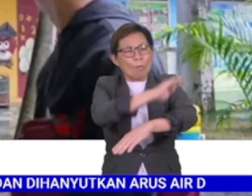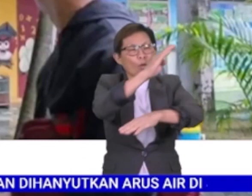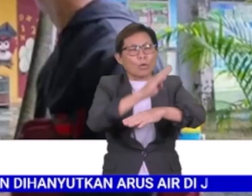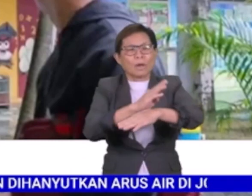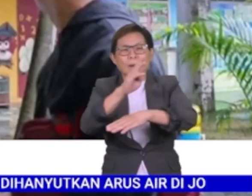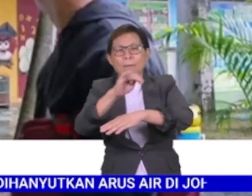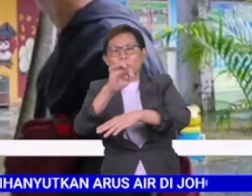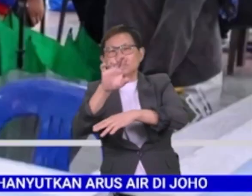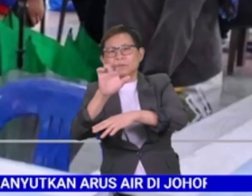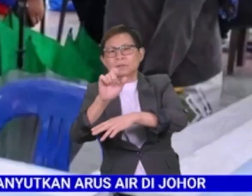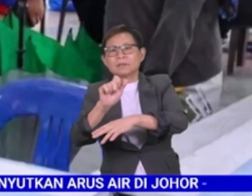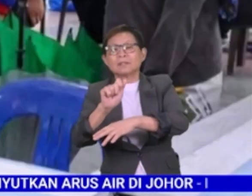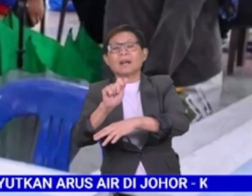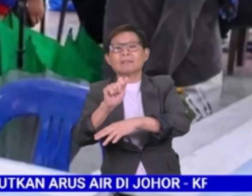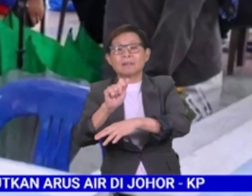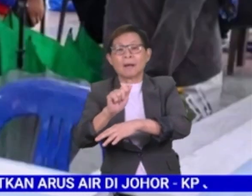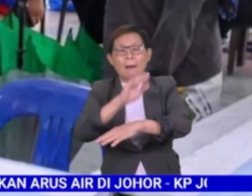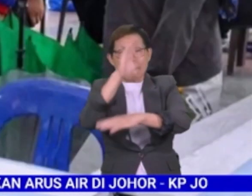bandara